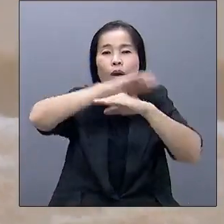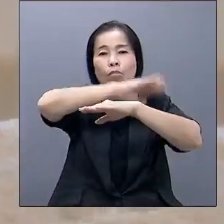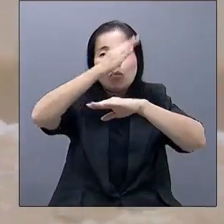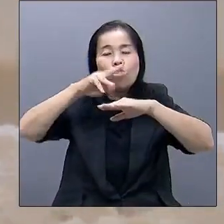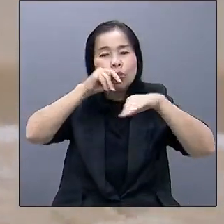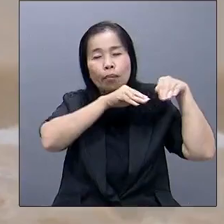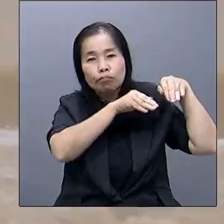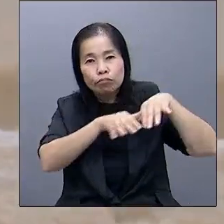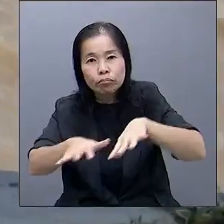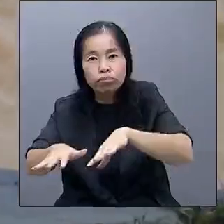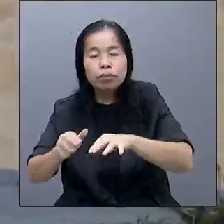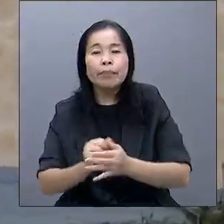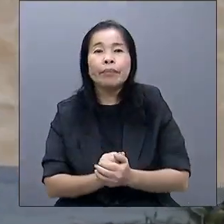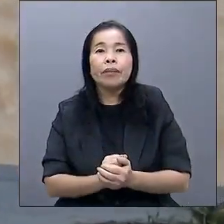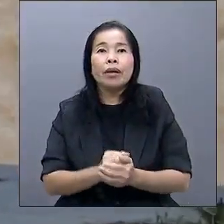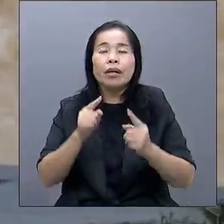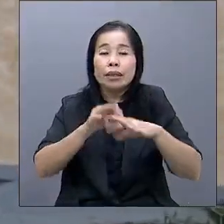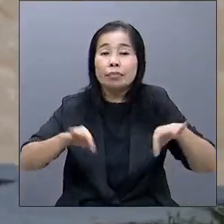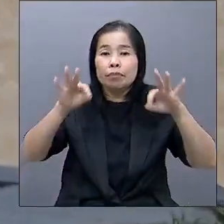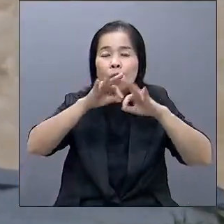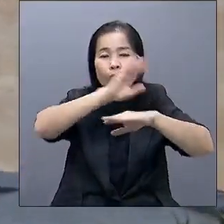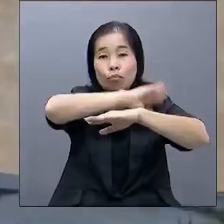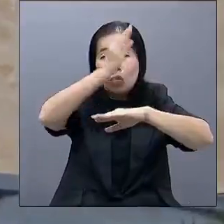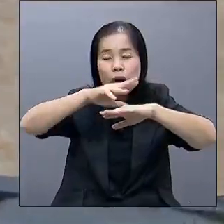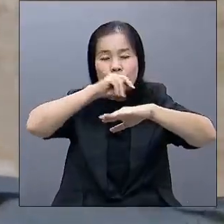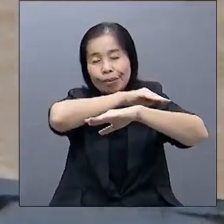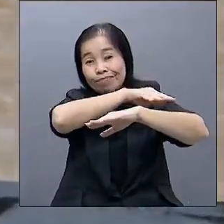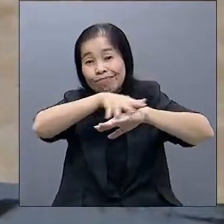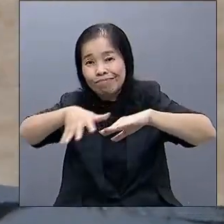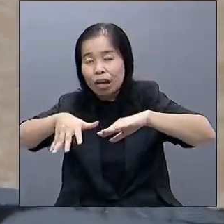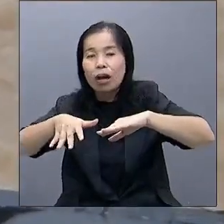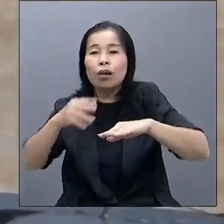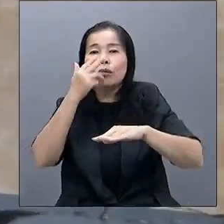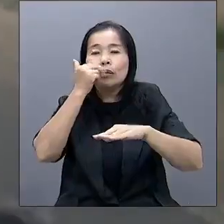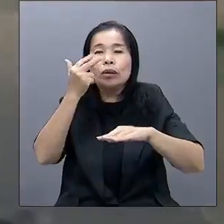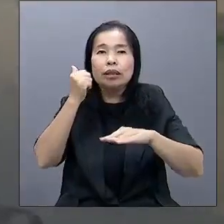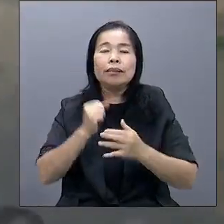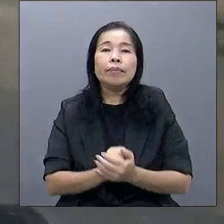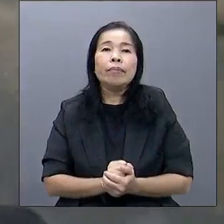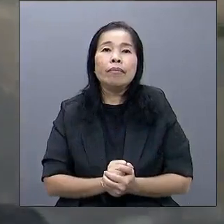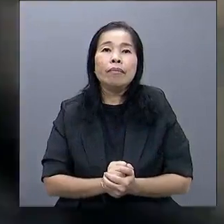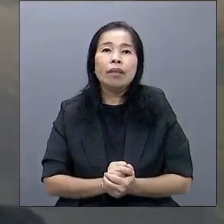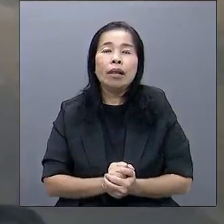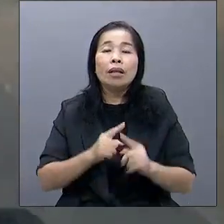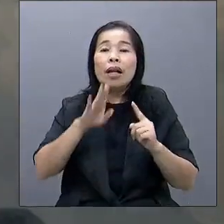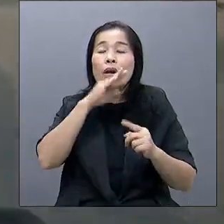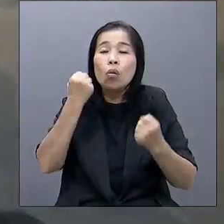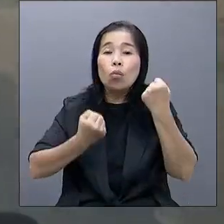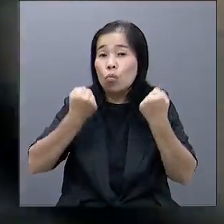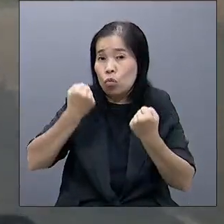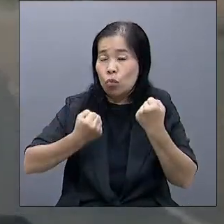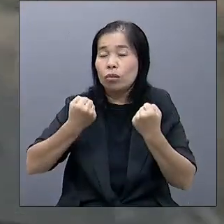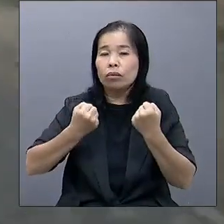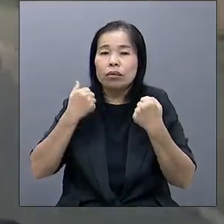น